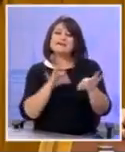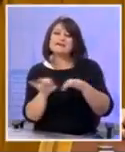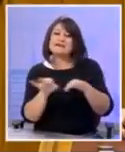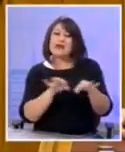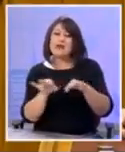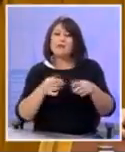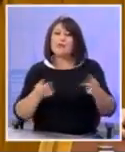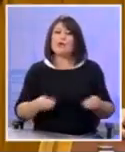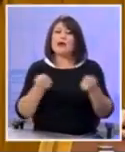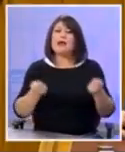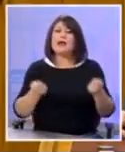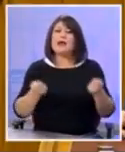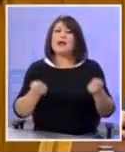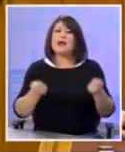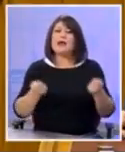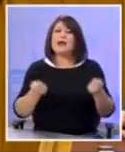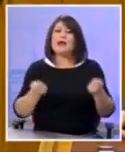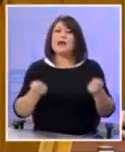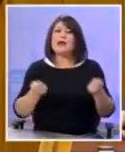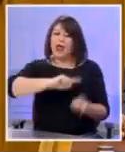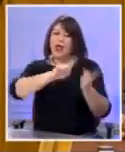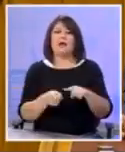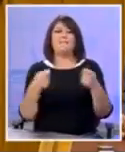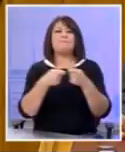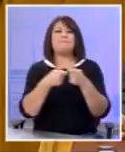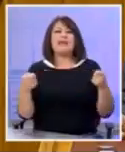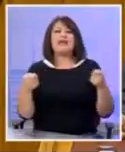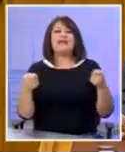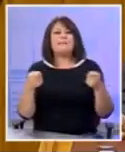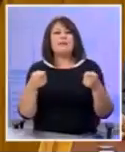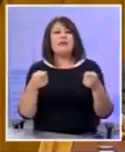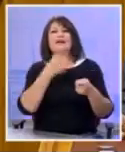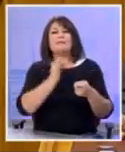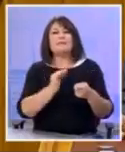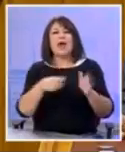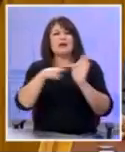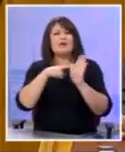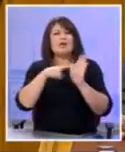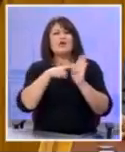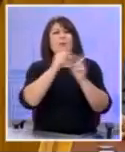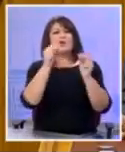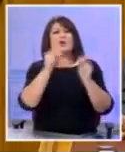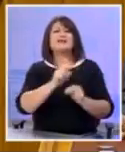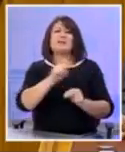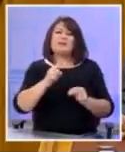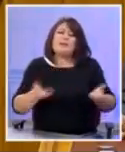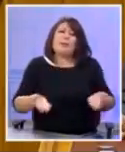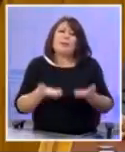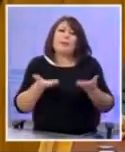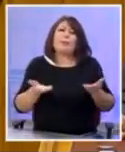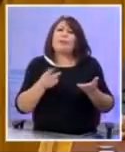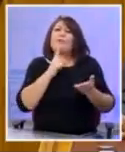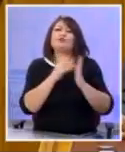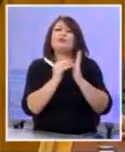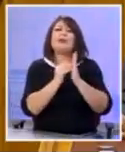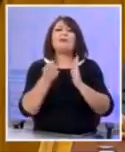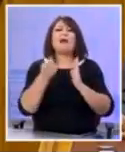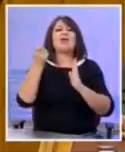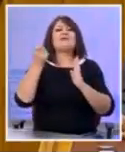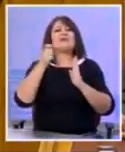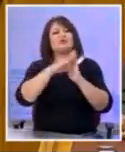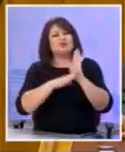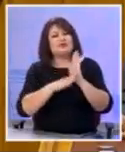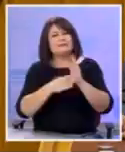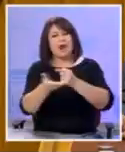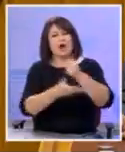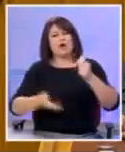και να υλοποιήσουμε άμεσα αντίμετρα, προκειμένου να αυληθούν οι αρνητικές επιπτώσεις, όπως είναι το ασφαλιστικό, η φορολογία των